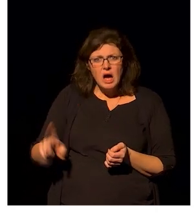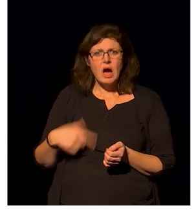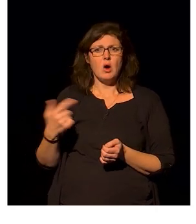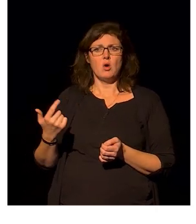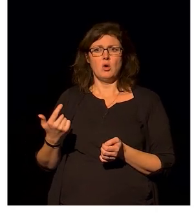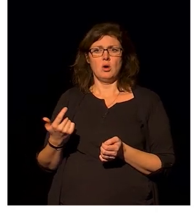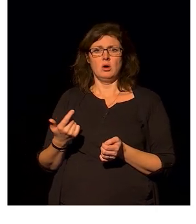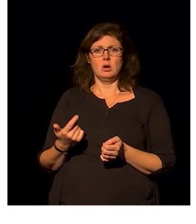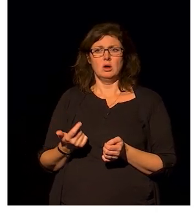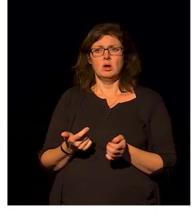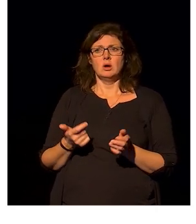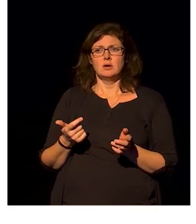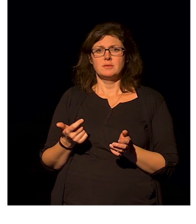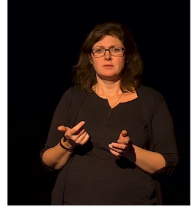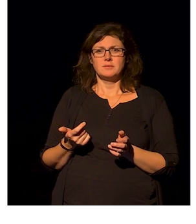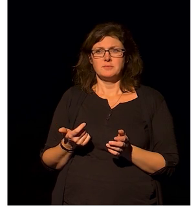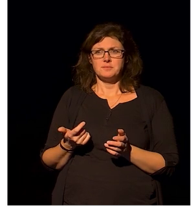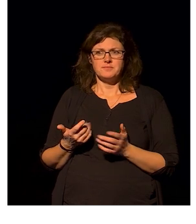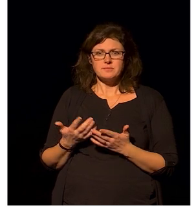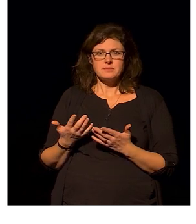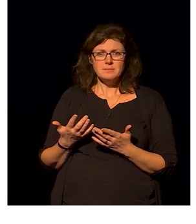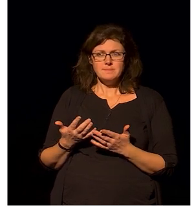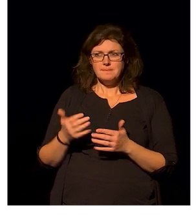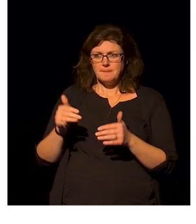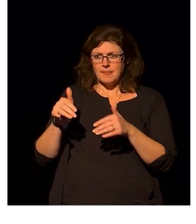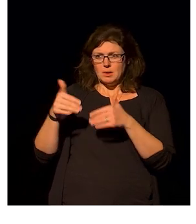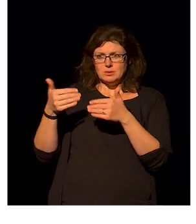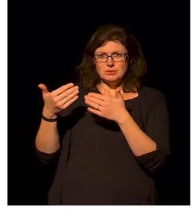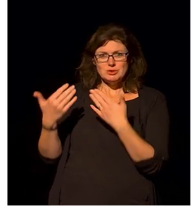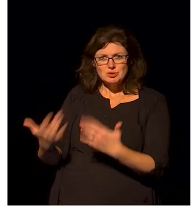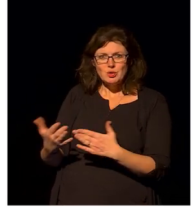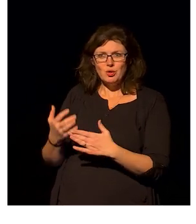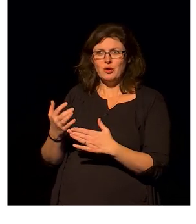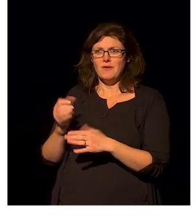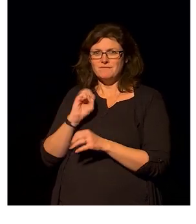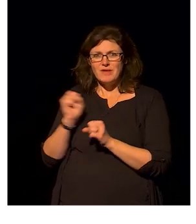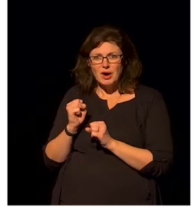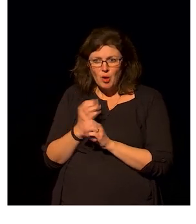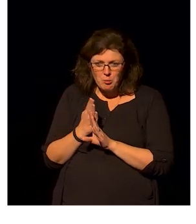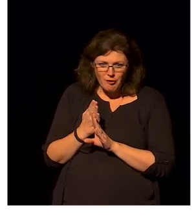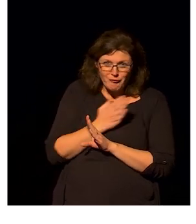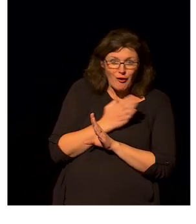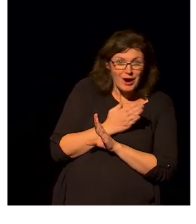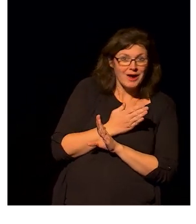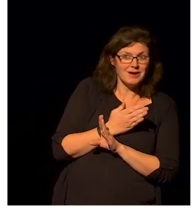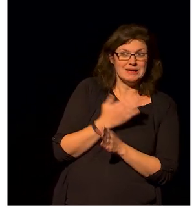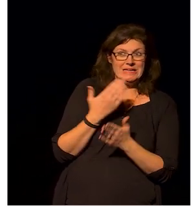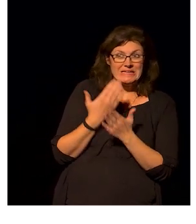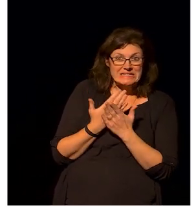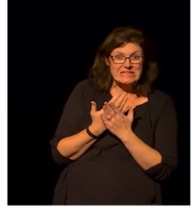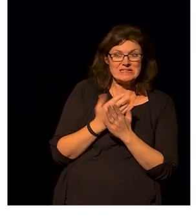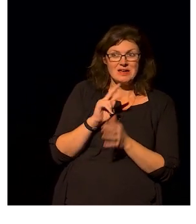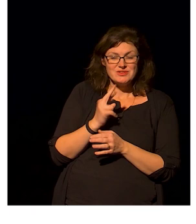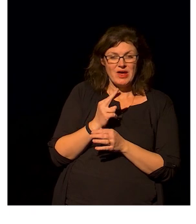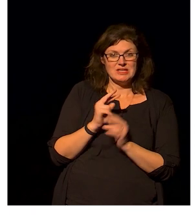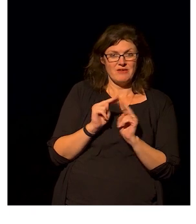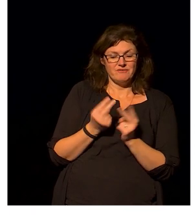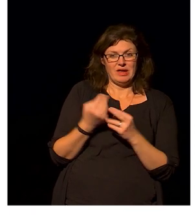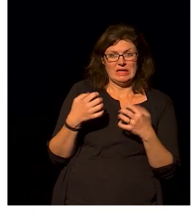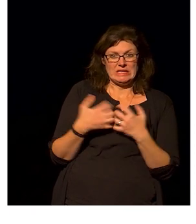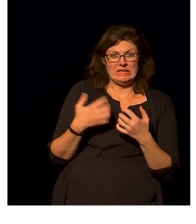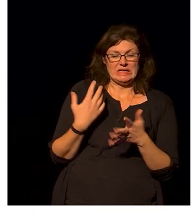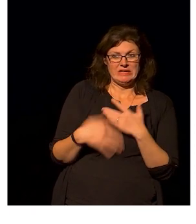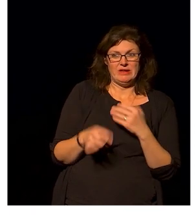was einige Jahre vorher passiert ist. Ne. Aber das spielt jetzt keine Rolle. Ne. Es geht um das Hier